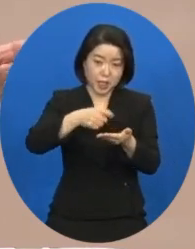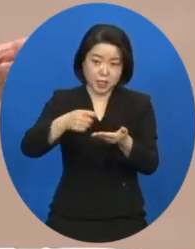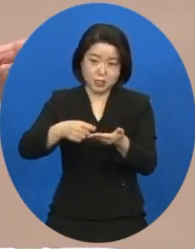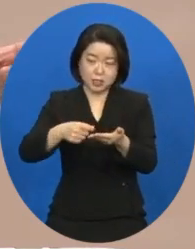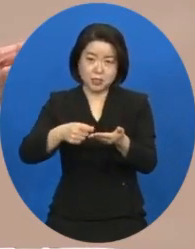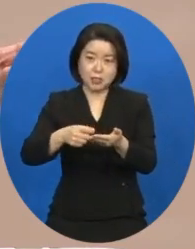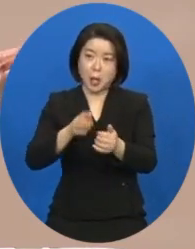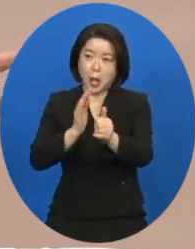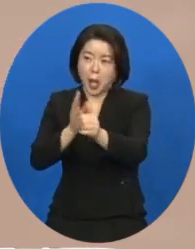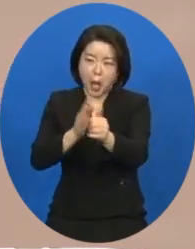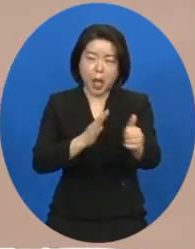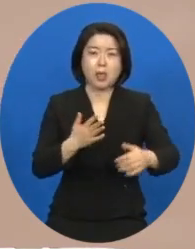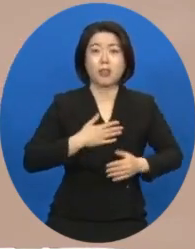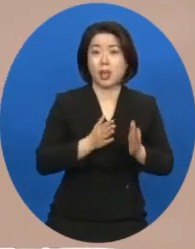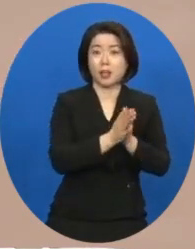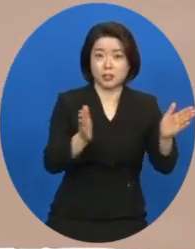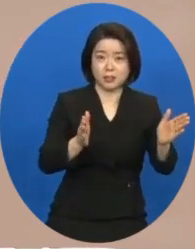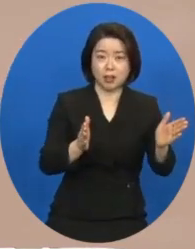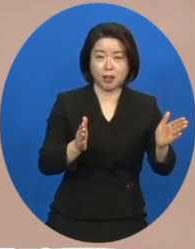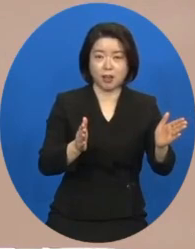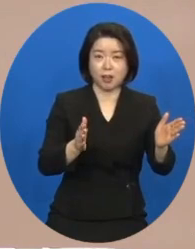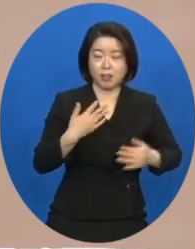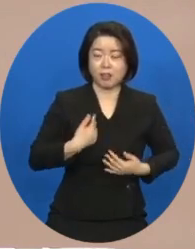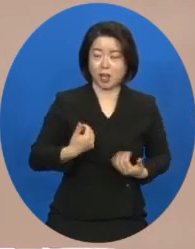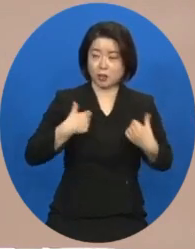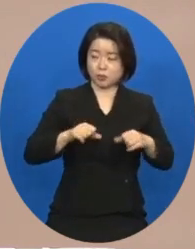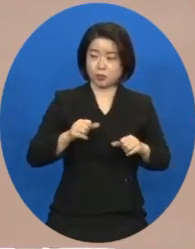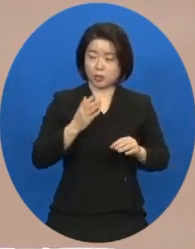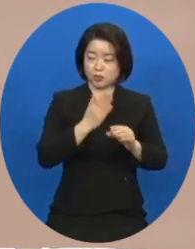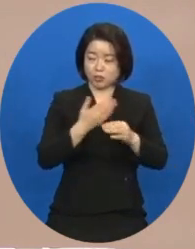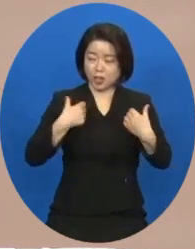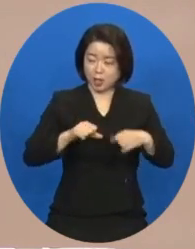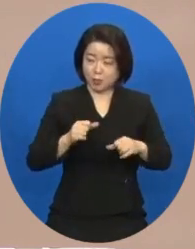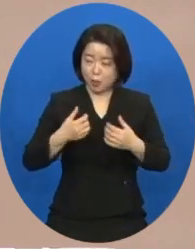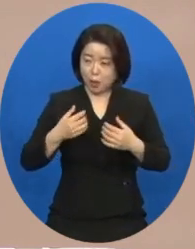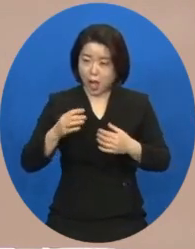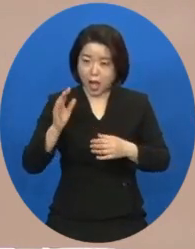시작을 해놓고 제가 중간에 안 하겠다고 할 수도 없겠더라.